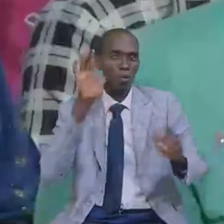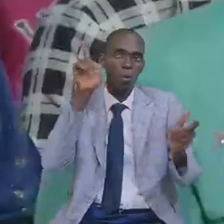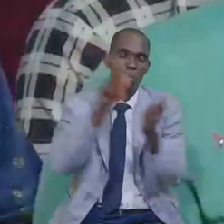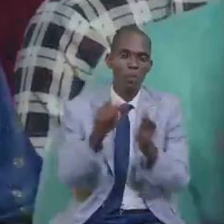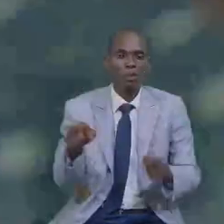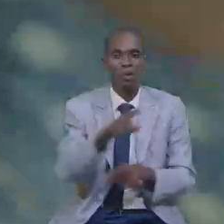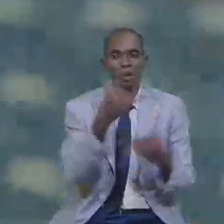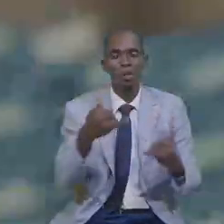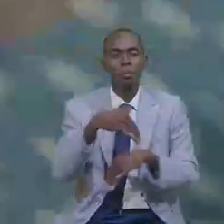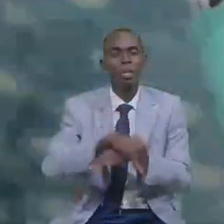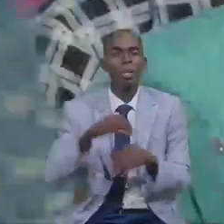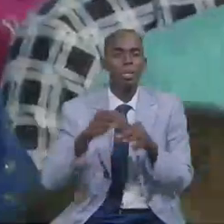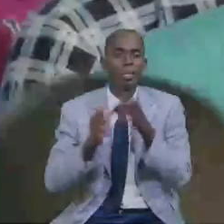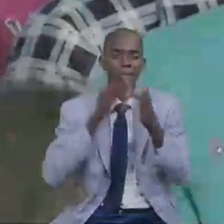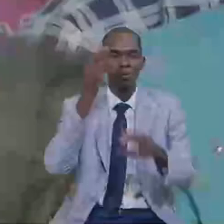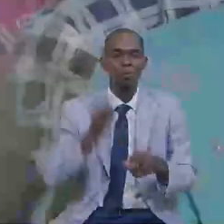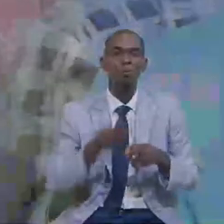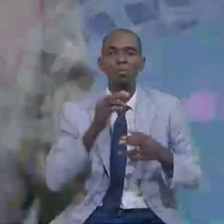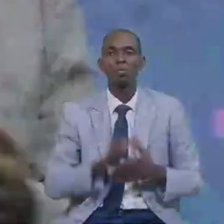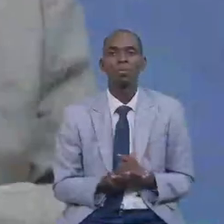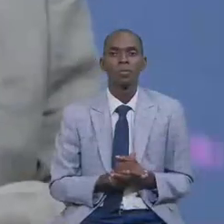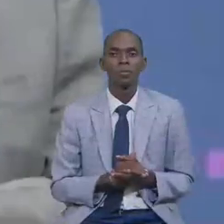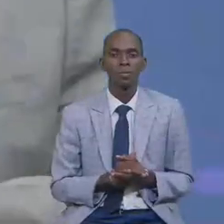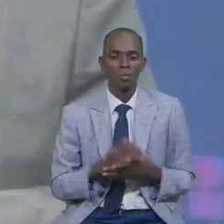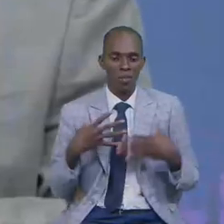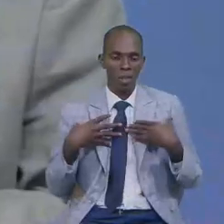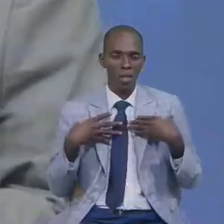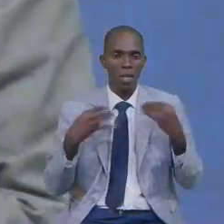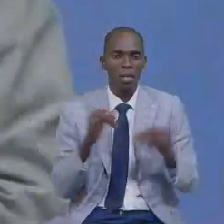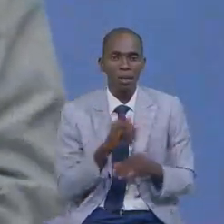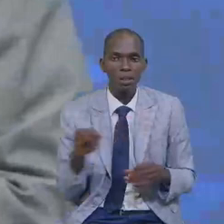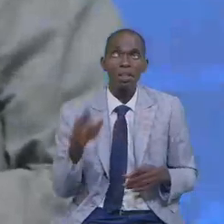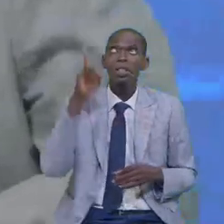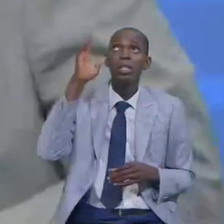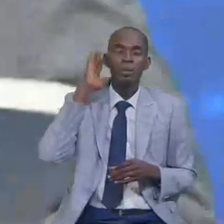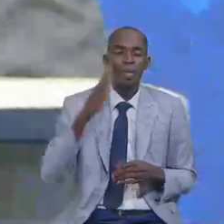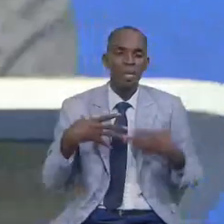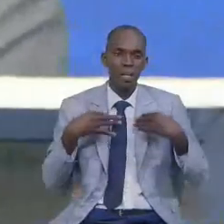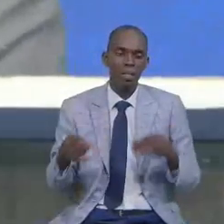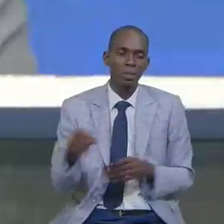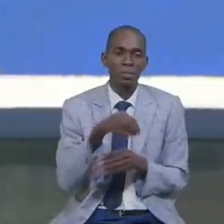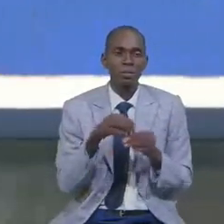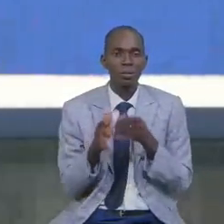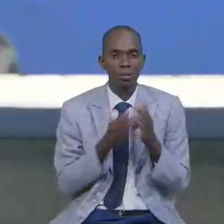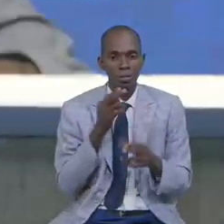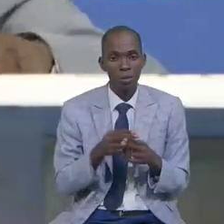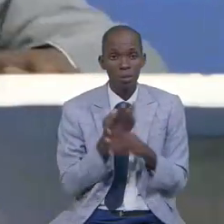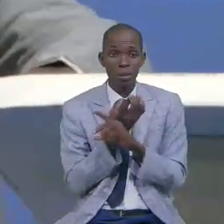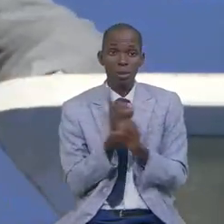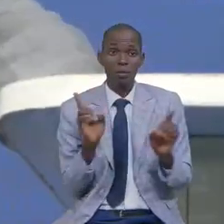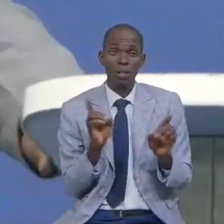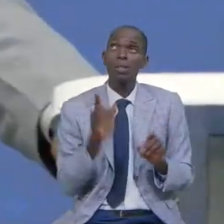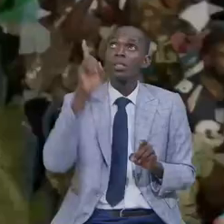nom de Jésus. La guérison, il va te guérir. La délivrance, il va